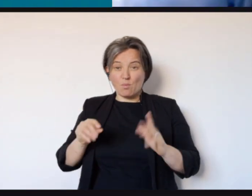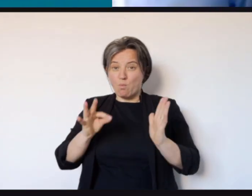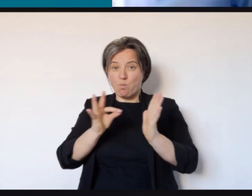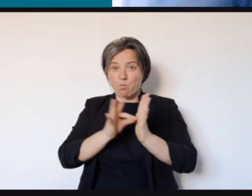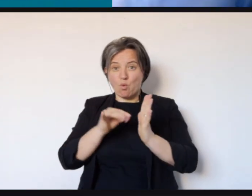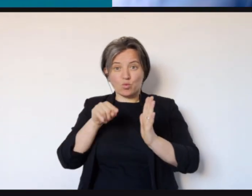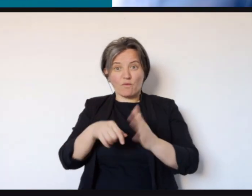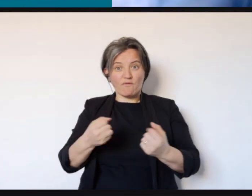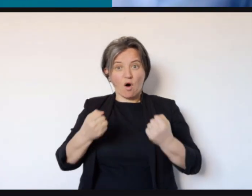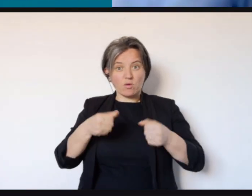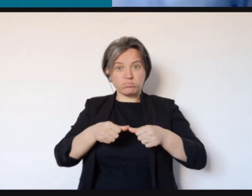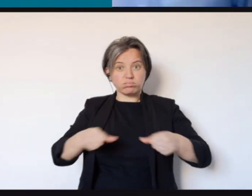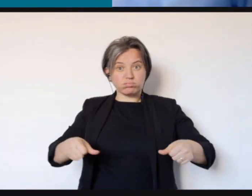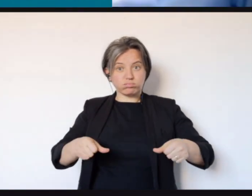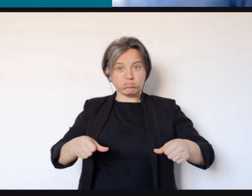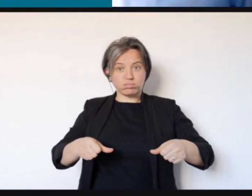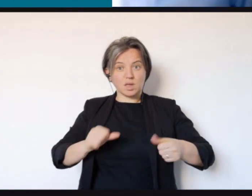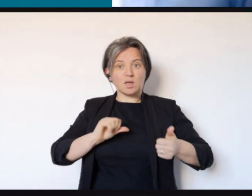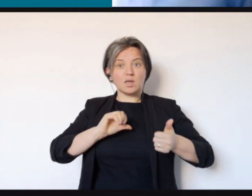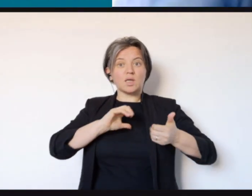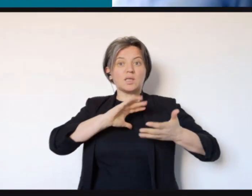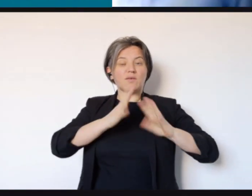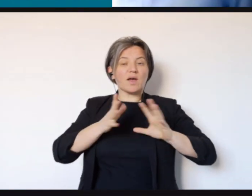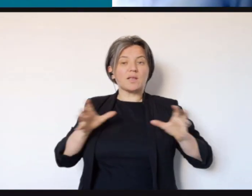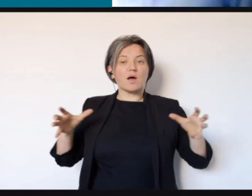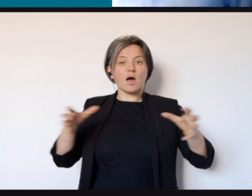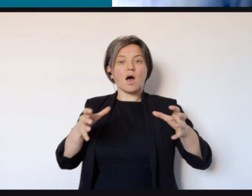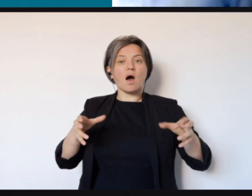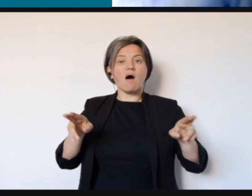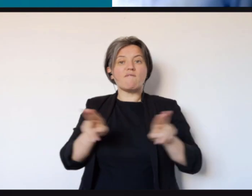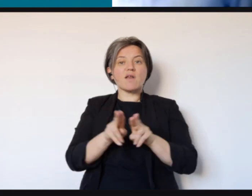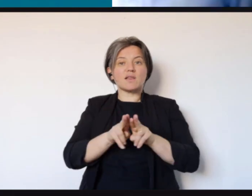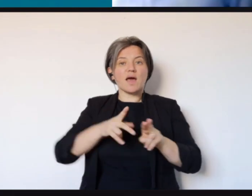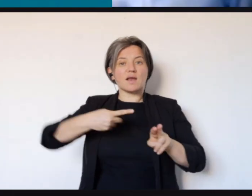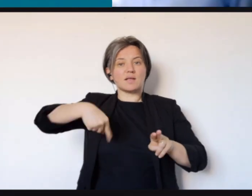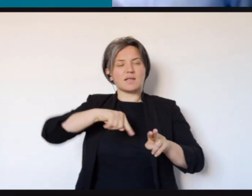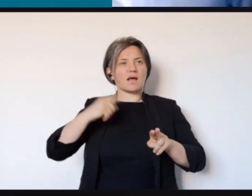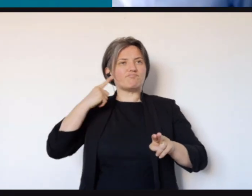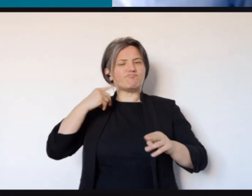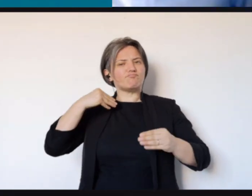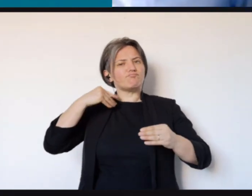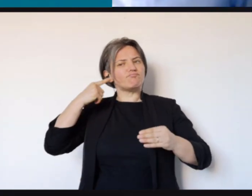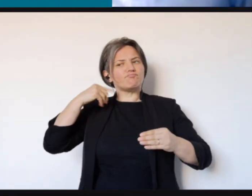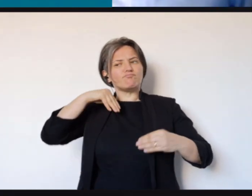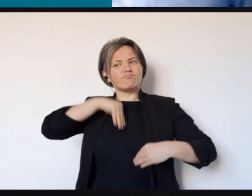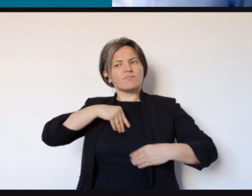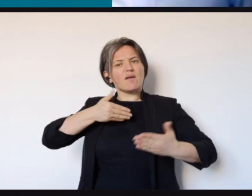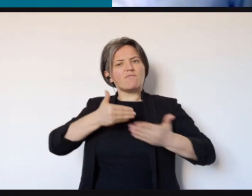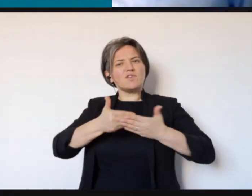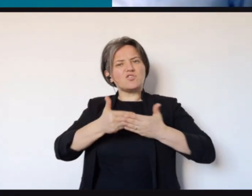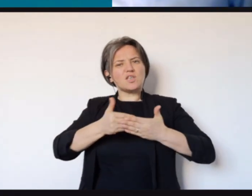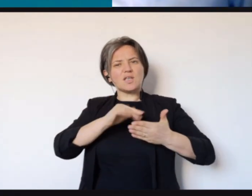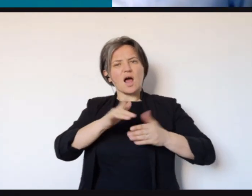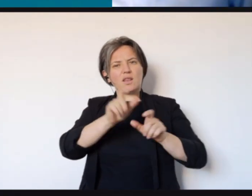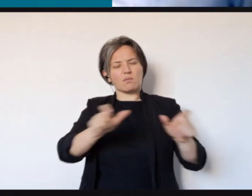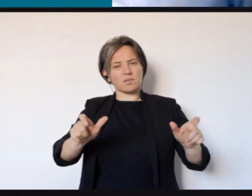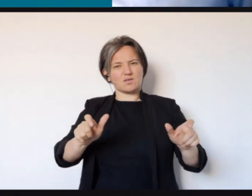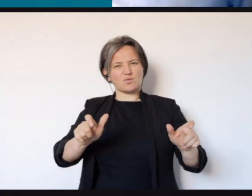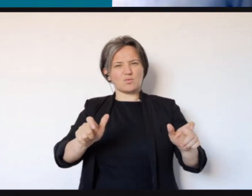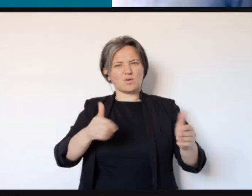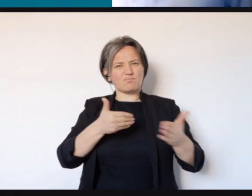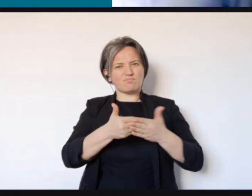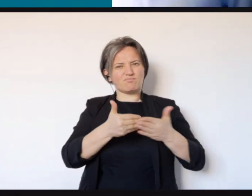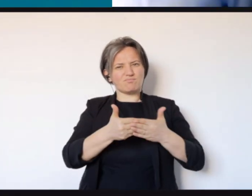che sviluppa una fraternità, un sentirci vicini agli